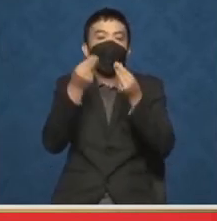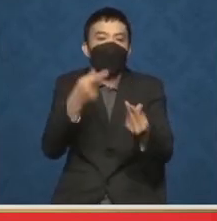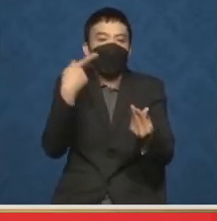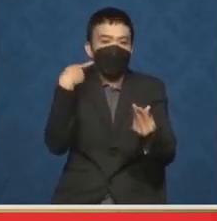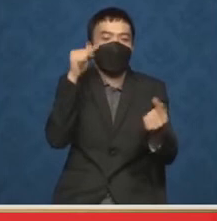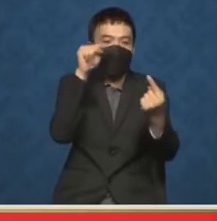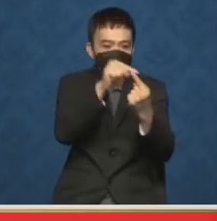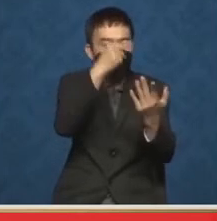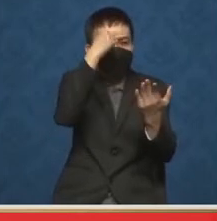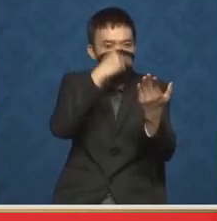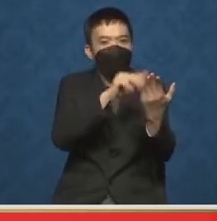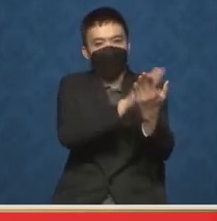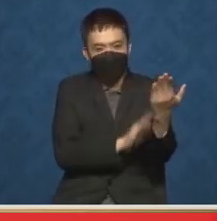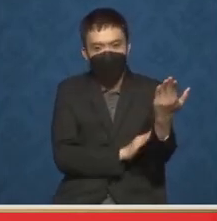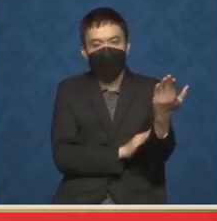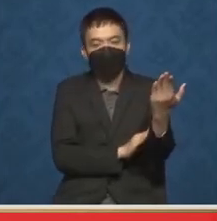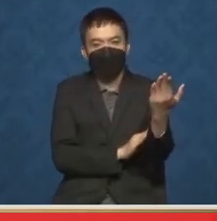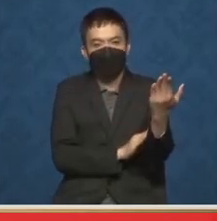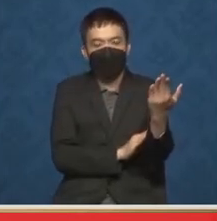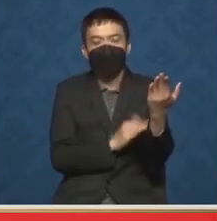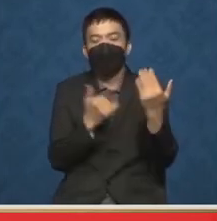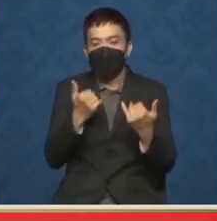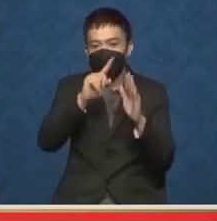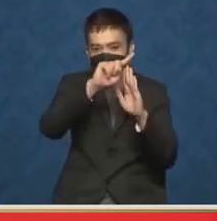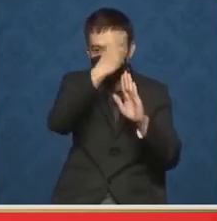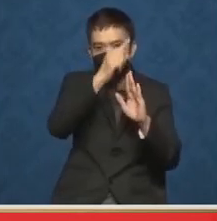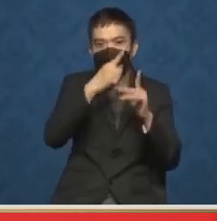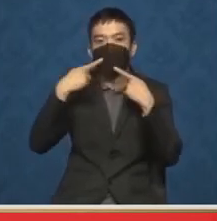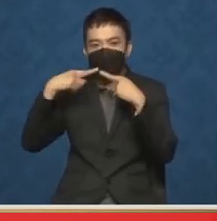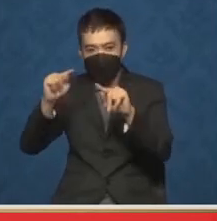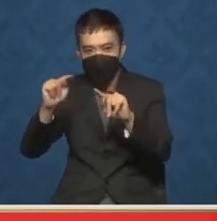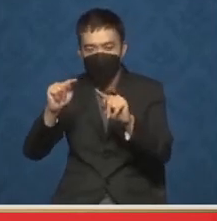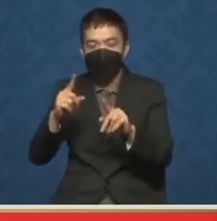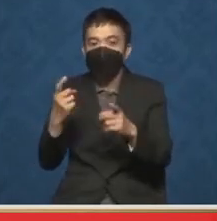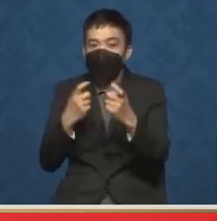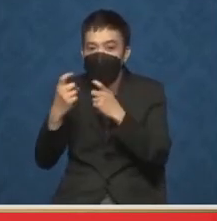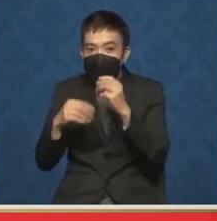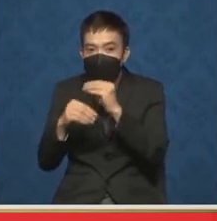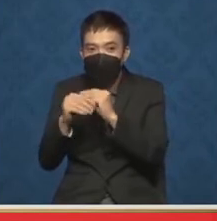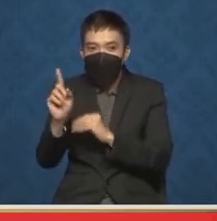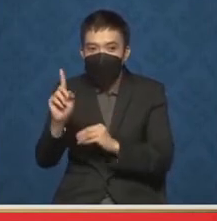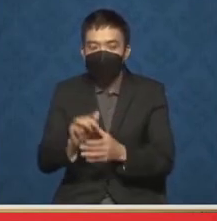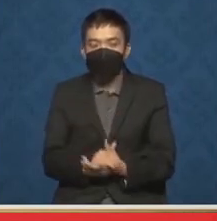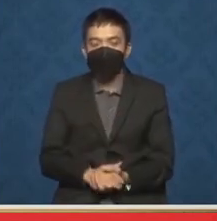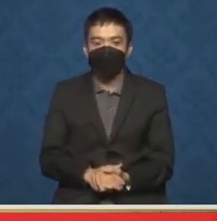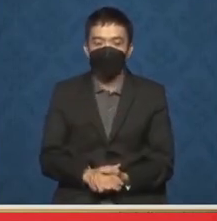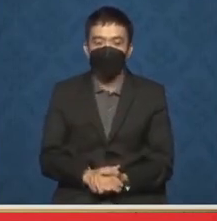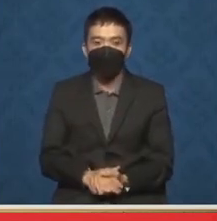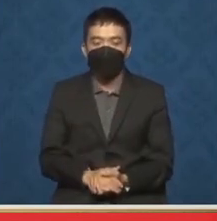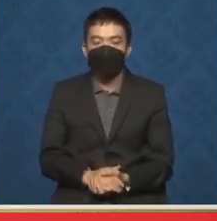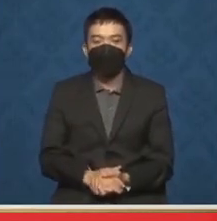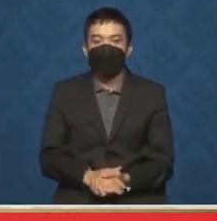ครัอันนี้ก็เป็นกำตอบต่คำทําแรกเจินถ้าหีอะไรเพ่มเตินขอทุถามสด